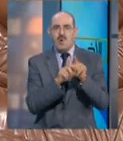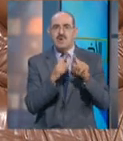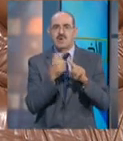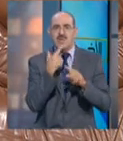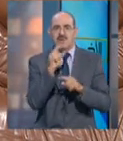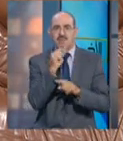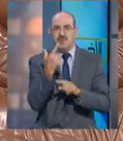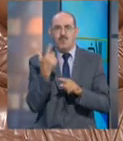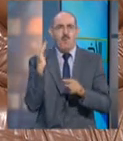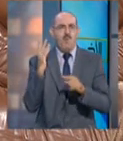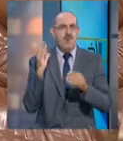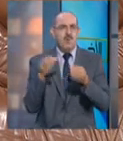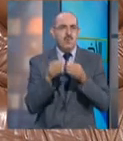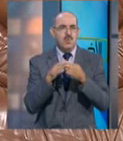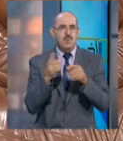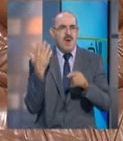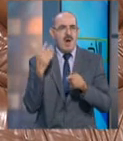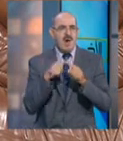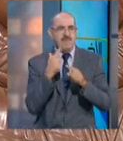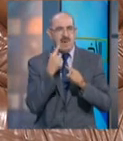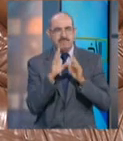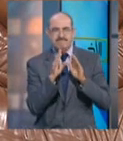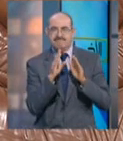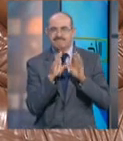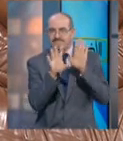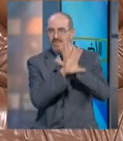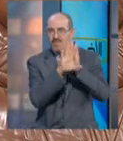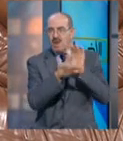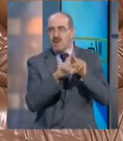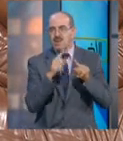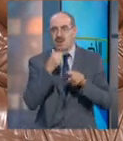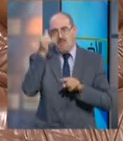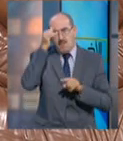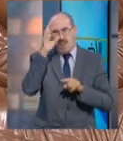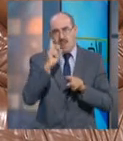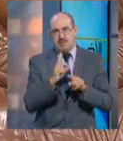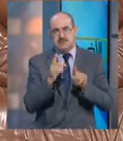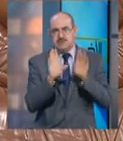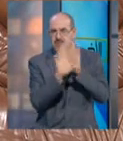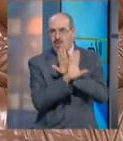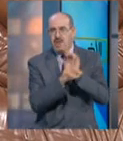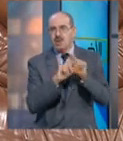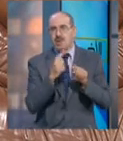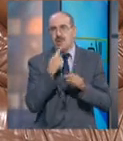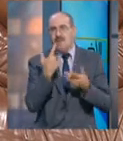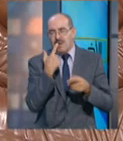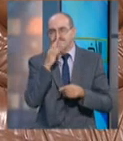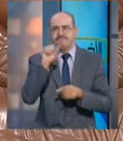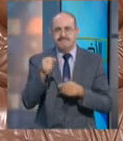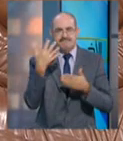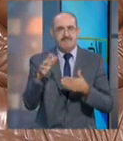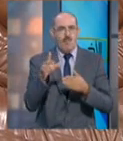2020 تحركت هذه المياه التي كانت راكدة ليس فقط في إفريقيا بل في أمريكا اللاتينية. لاحظتم